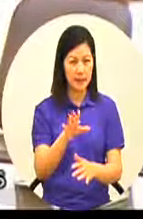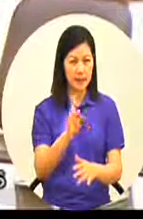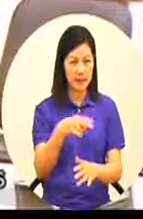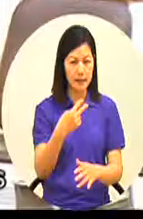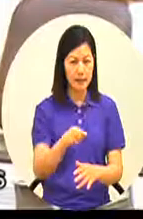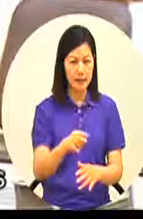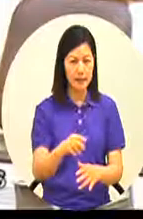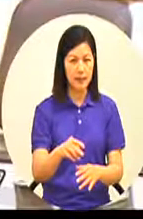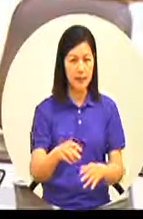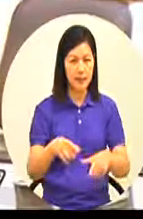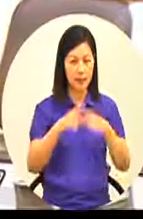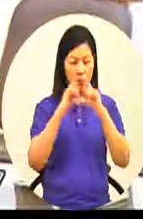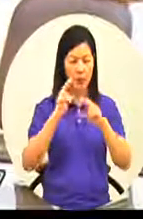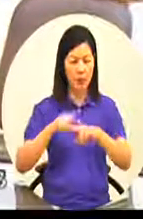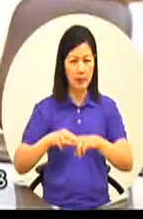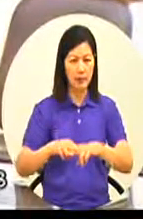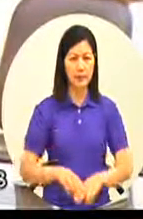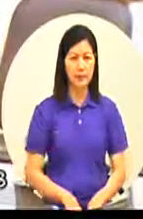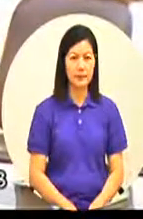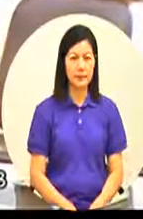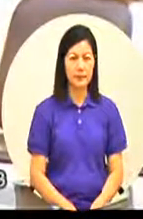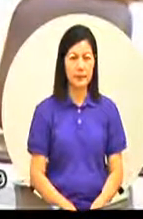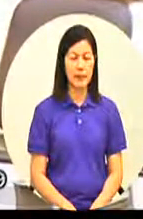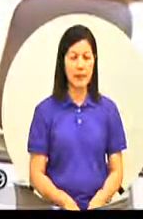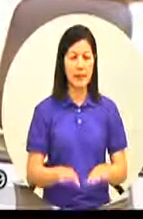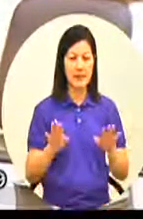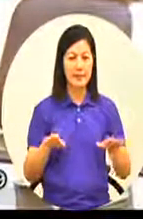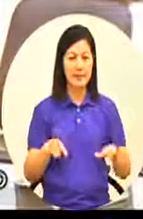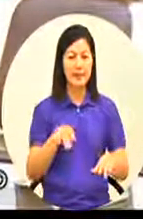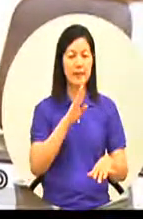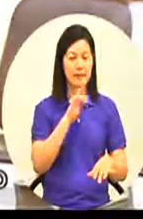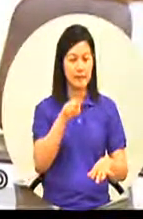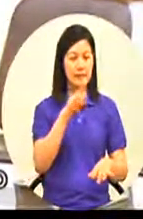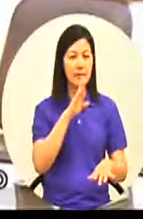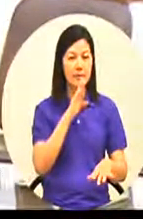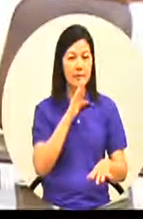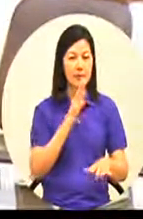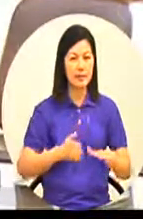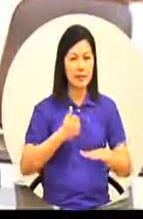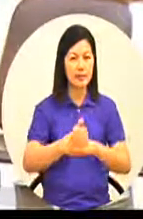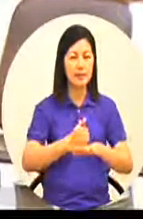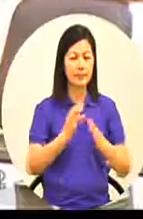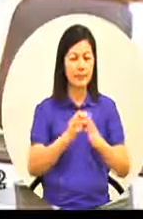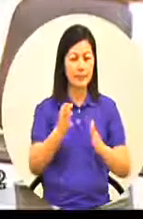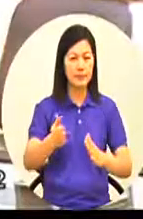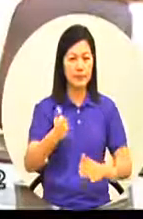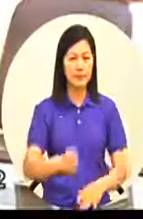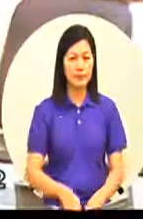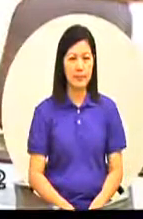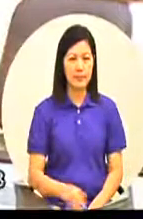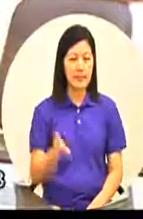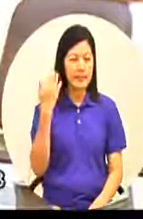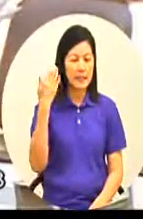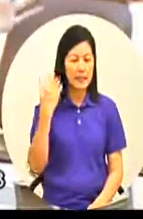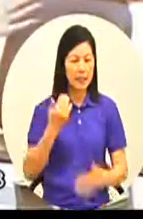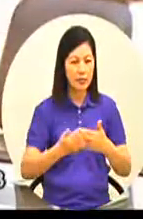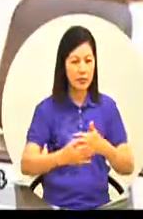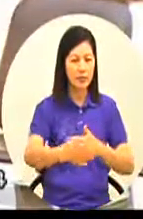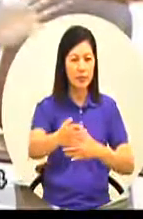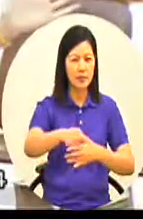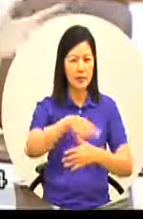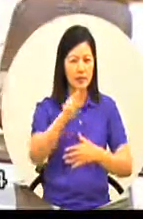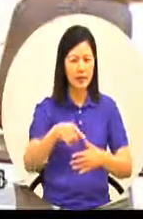局长，你今天刚好是当了局长， 是。 之前我也都知道这样子的形式是大家唔